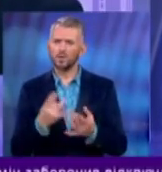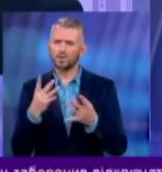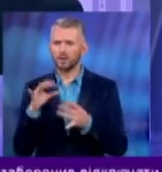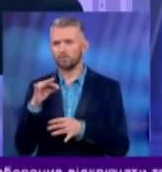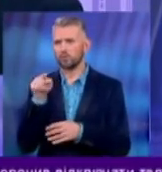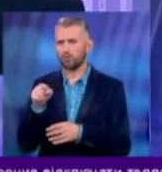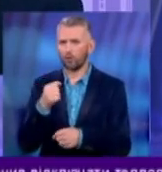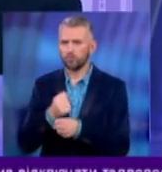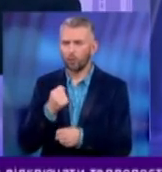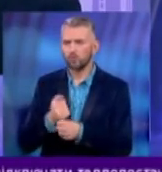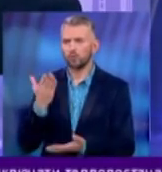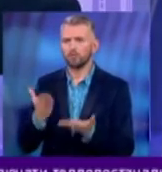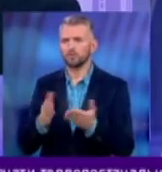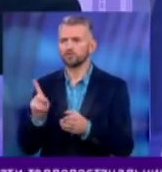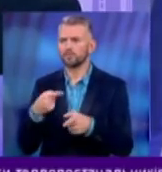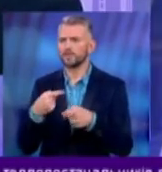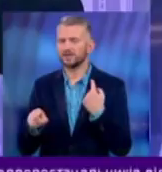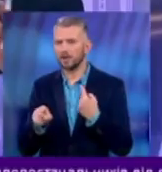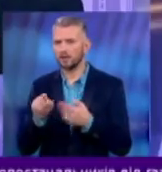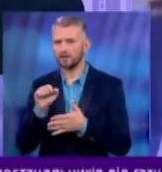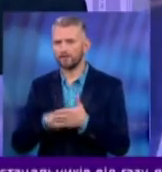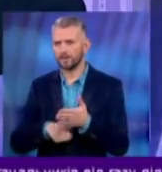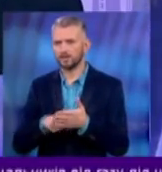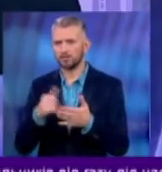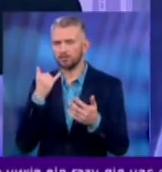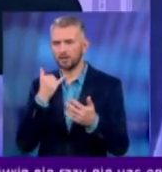роботу. Можливо, чим він відрізняється